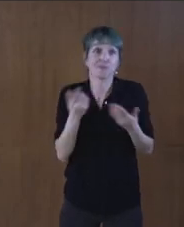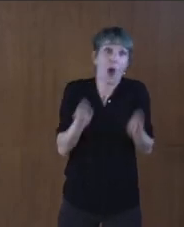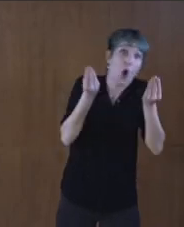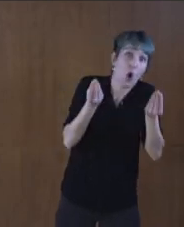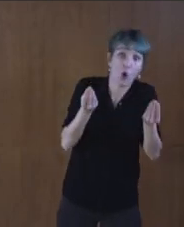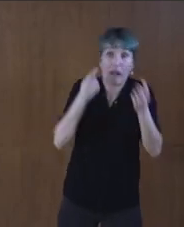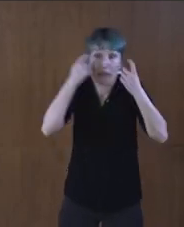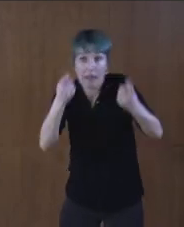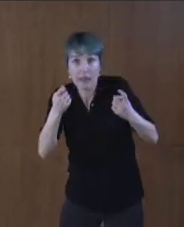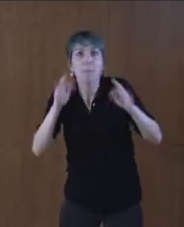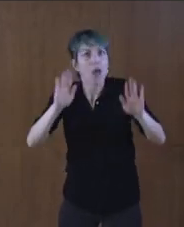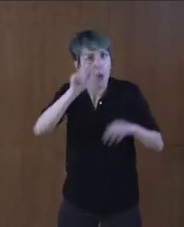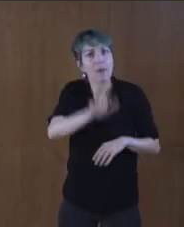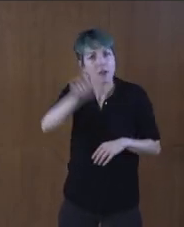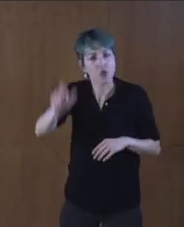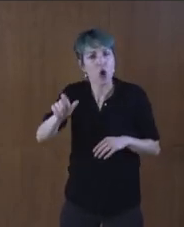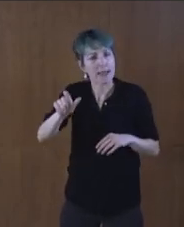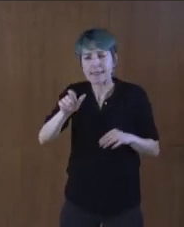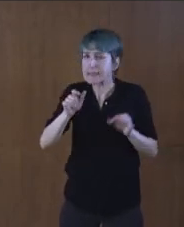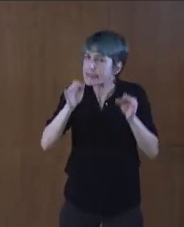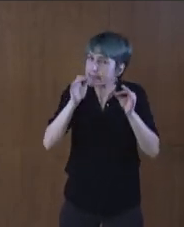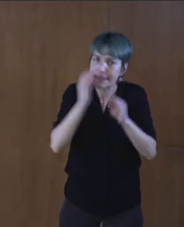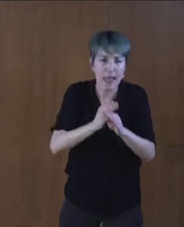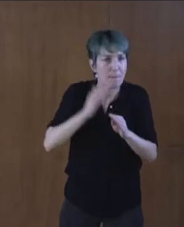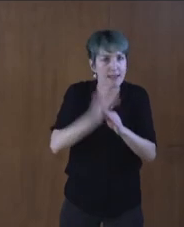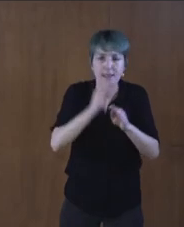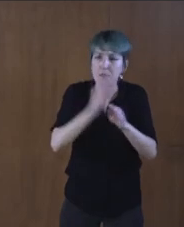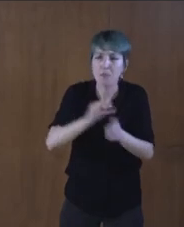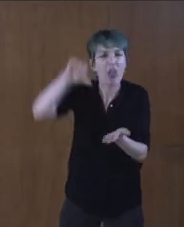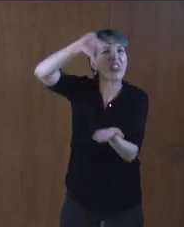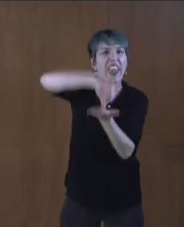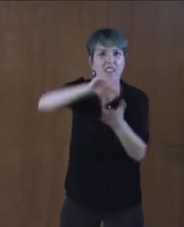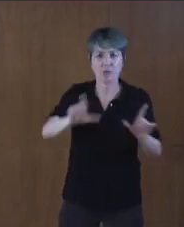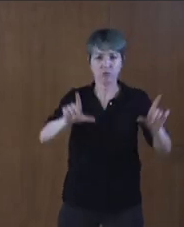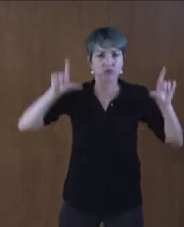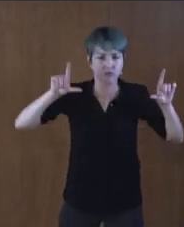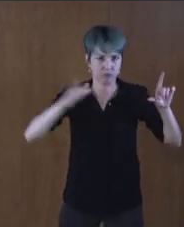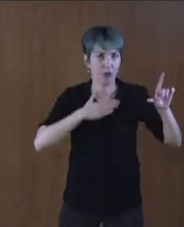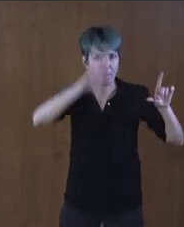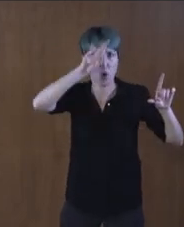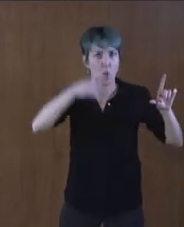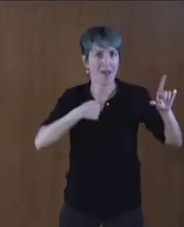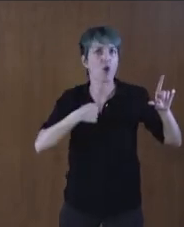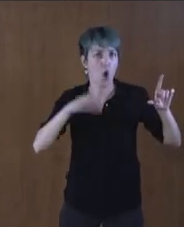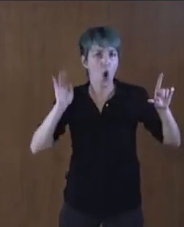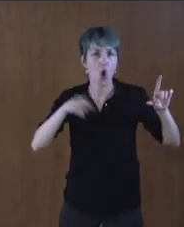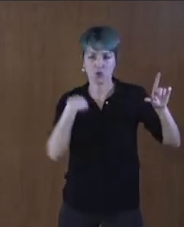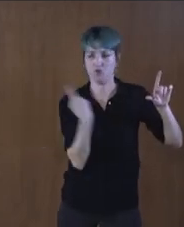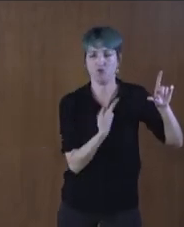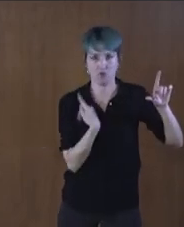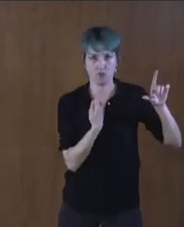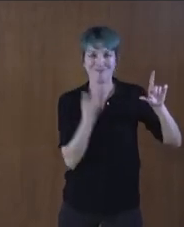les persones ben bé als centres, al centre mateix, vull dir, de les nostres preocupacions en